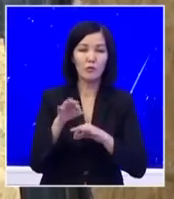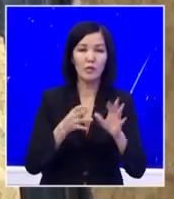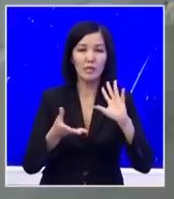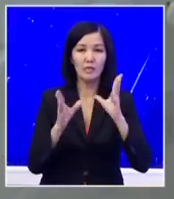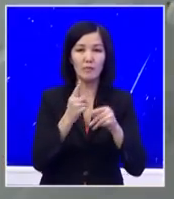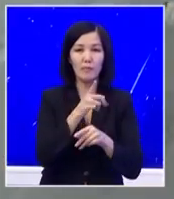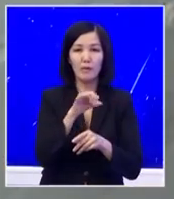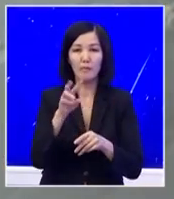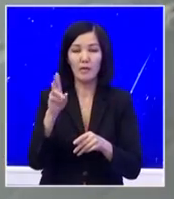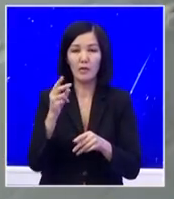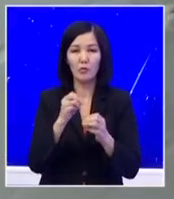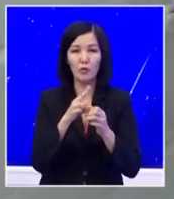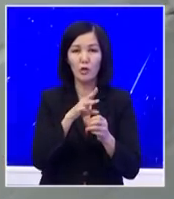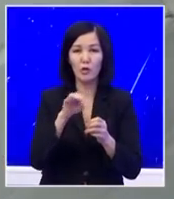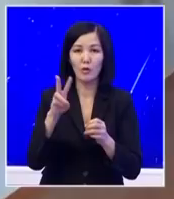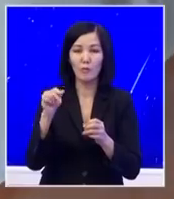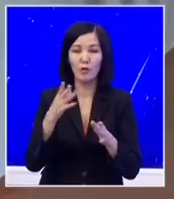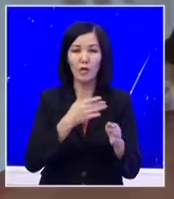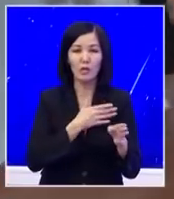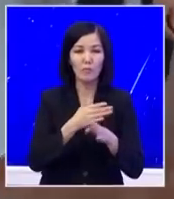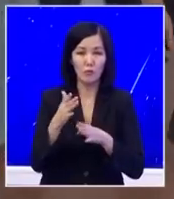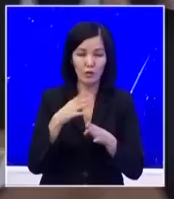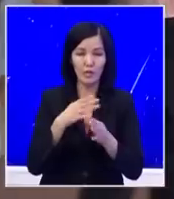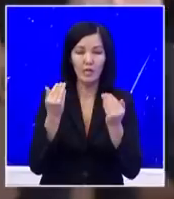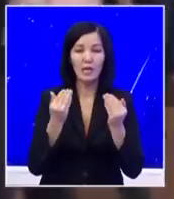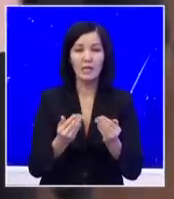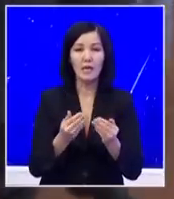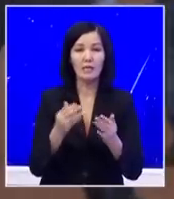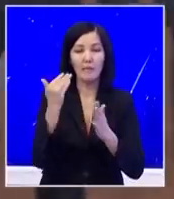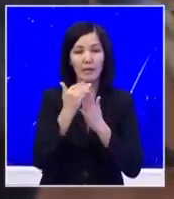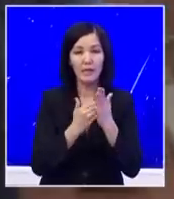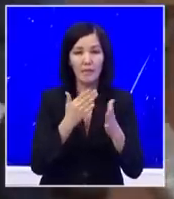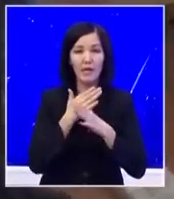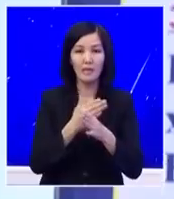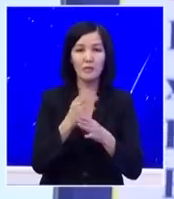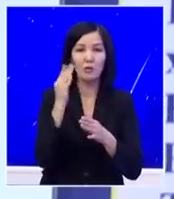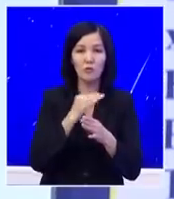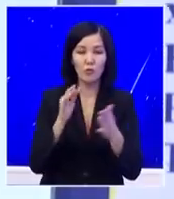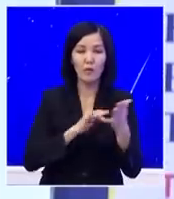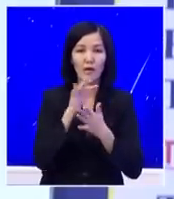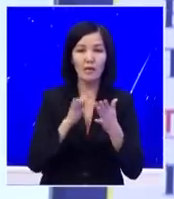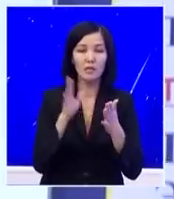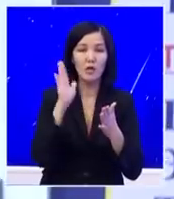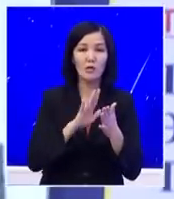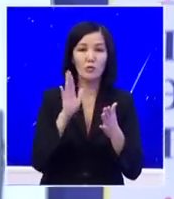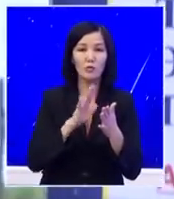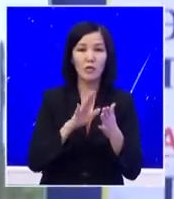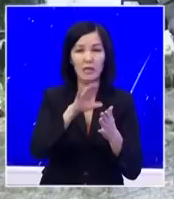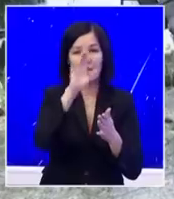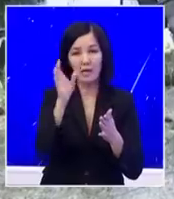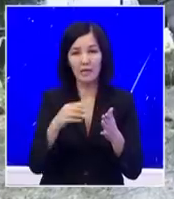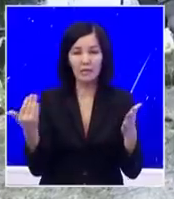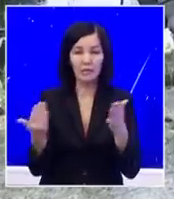бойынша 1 миллиард 12 миллионға жуық қаржы бөлініпті. Бұдан бөлек бағдарлама аясында Үштөбе қаласында су және кәріз